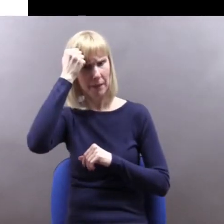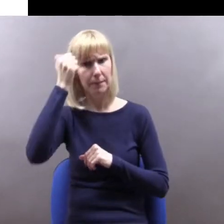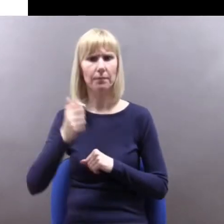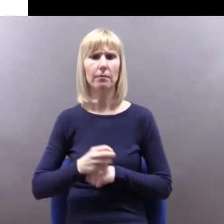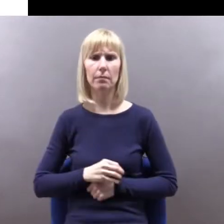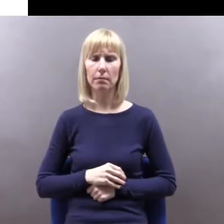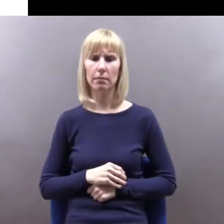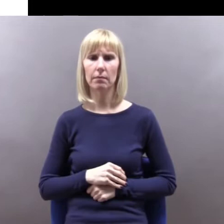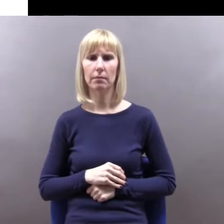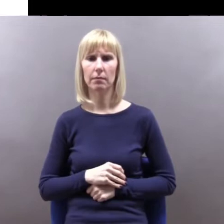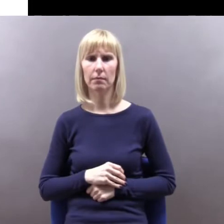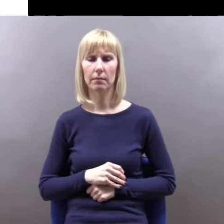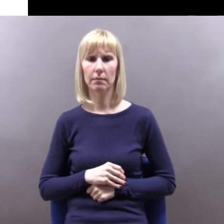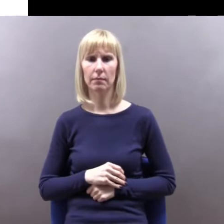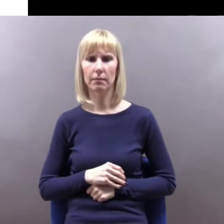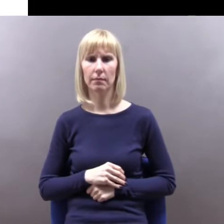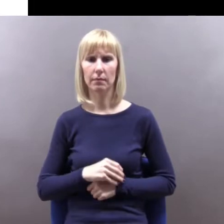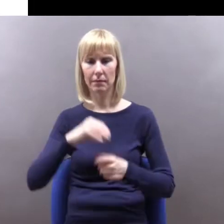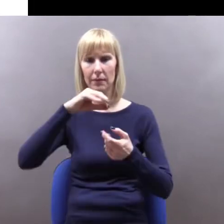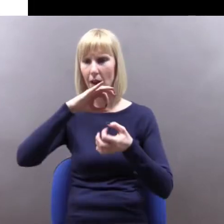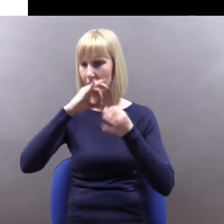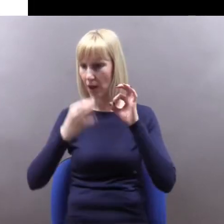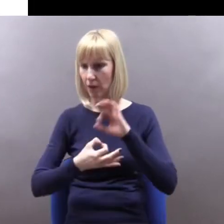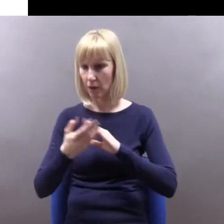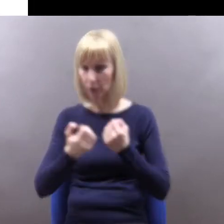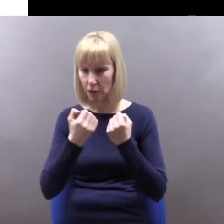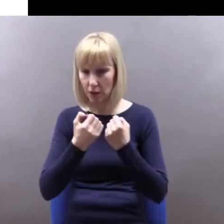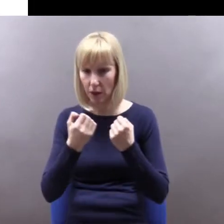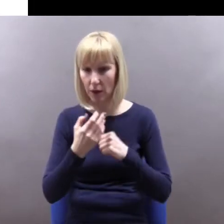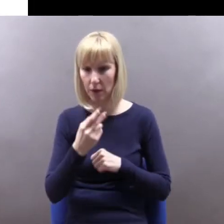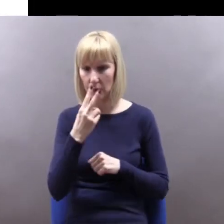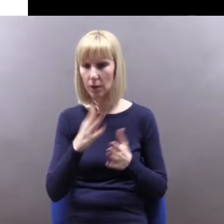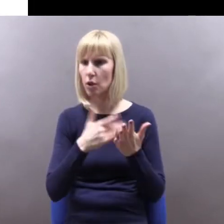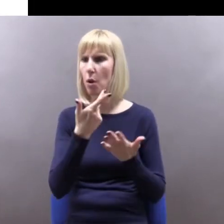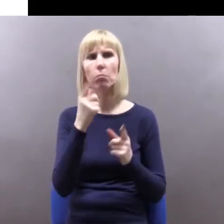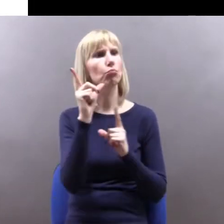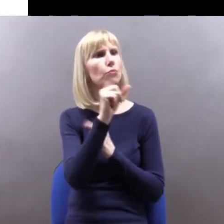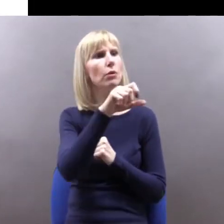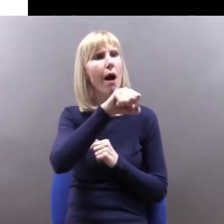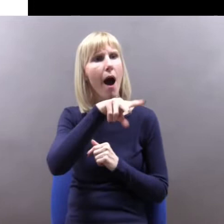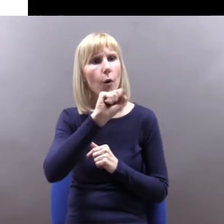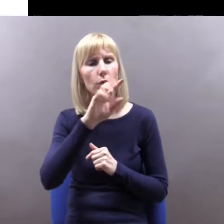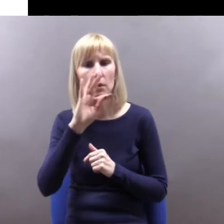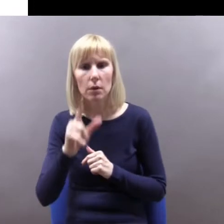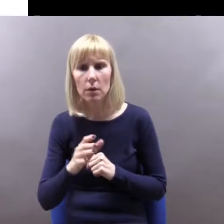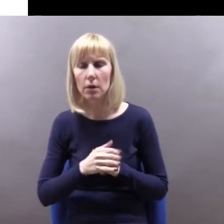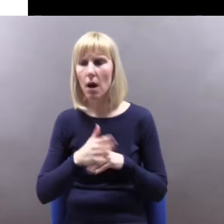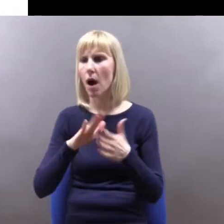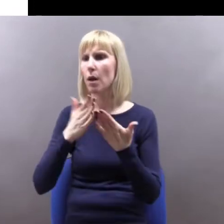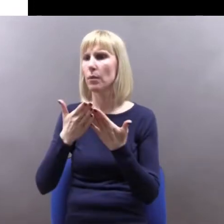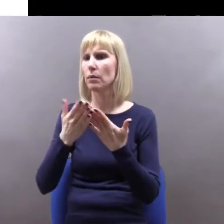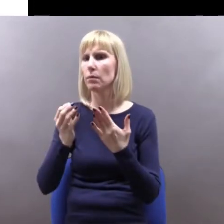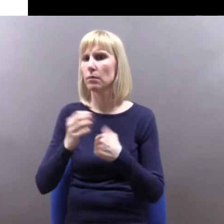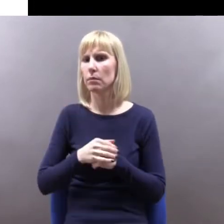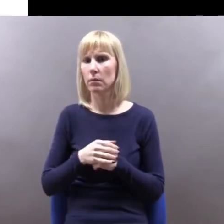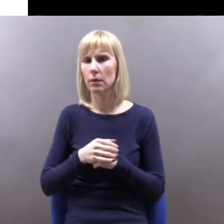w ciągłym, permanentnym audycie przestrzeni, jak coś ciekawego zauważymy, to po prostu to